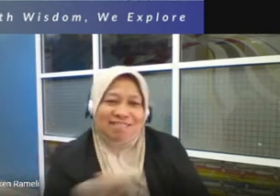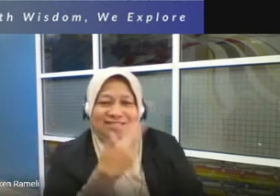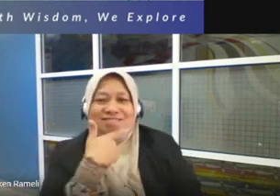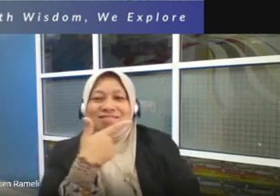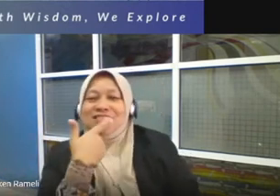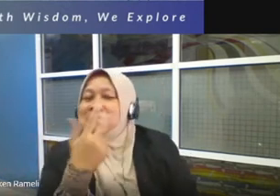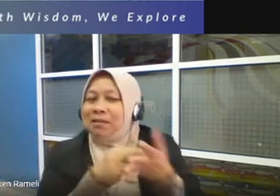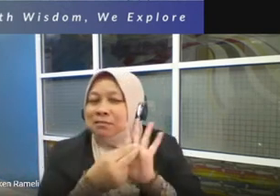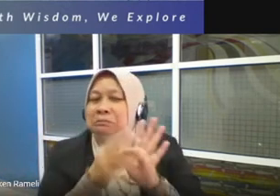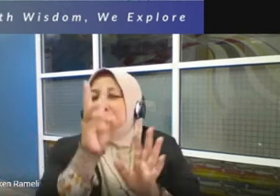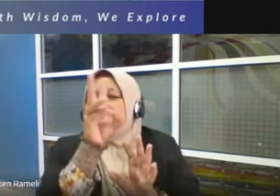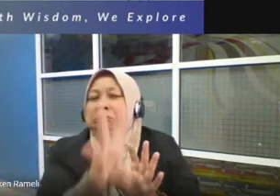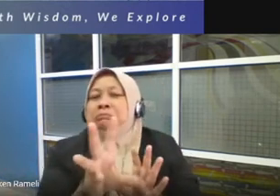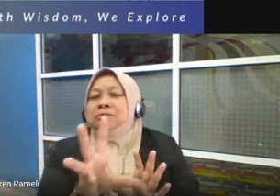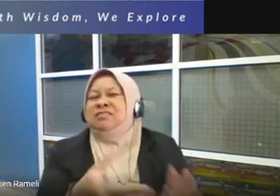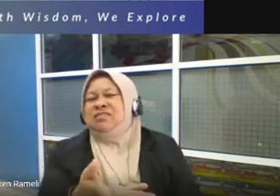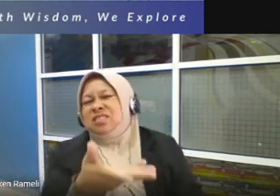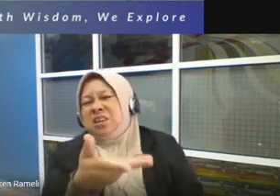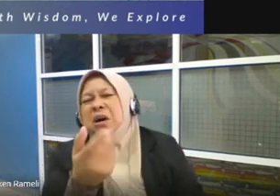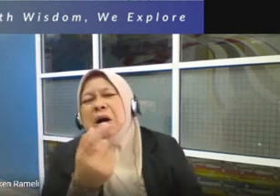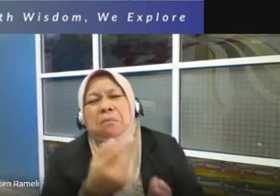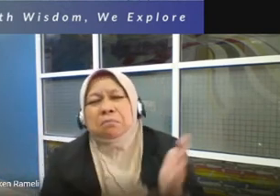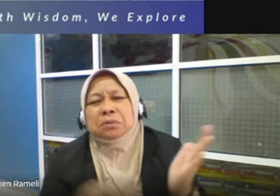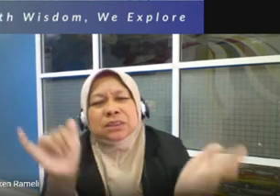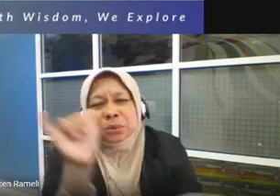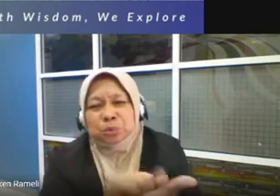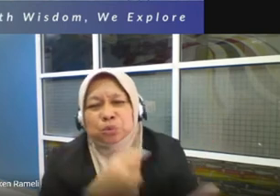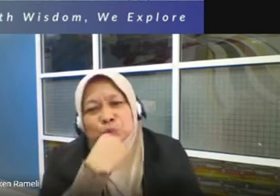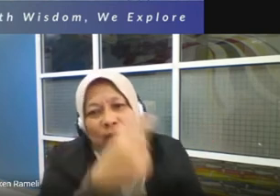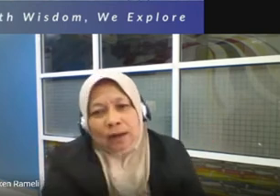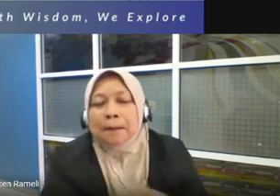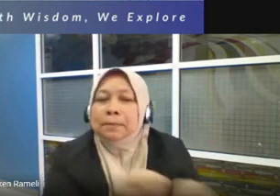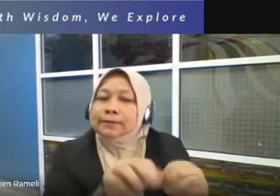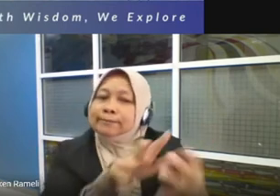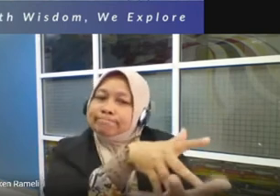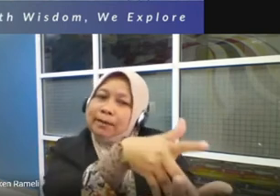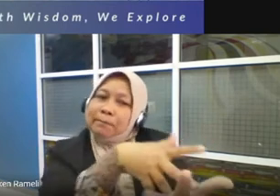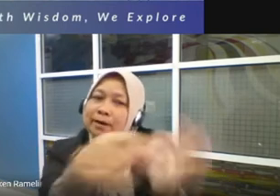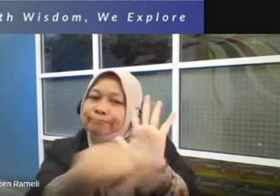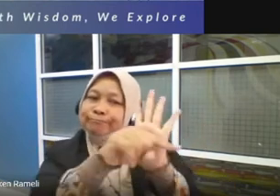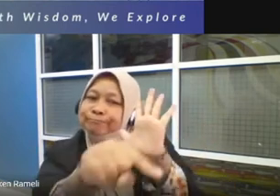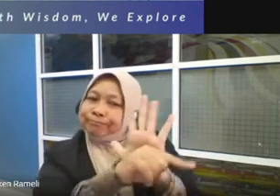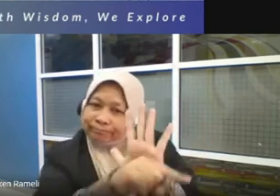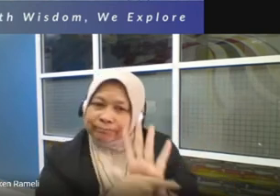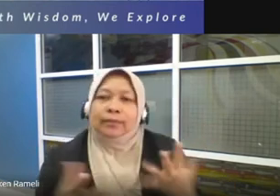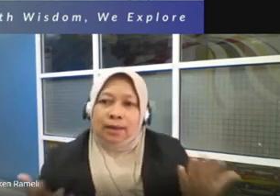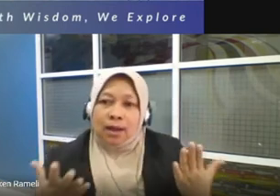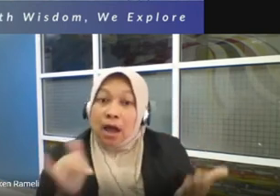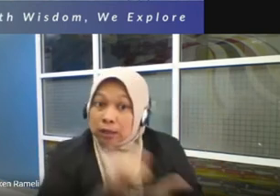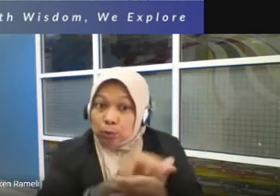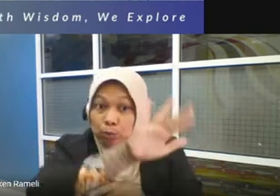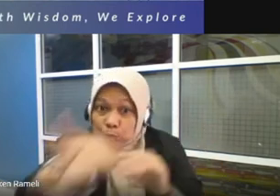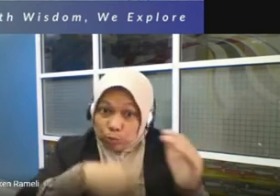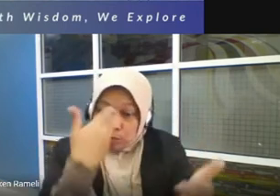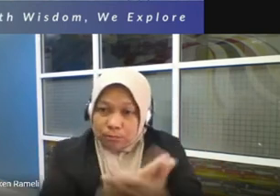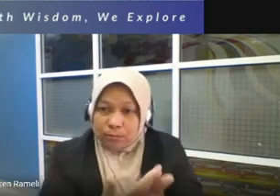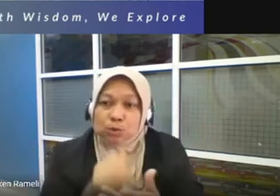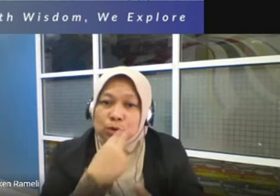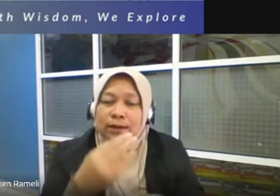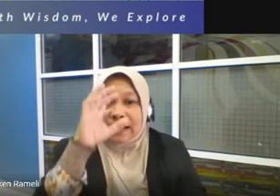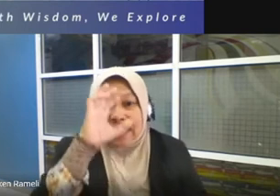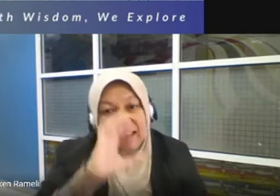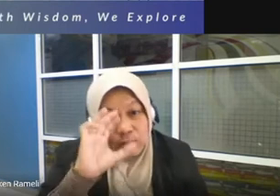macam kenapa dia buat suara Doraemon? Macam tu, nanti orang dengar kan. Jadi itu semua macam suara kartun